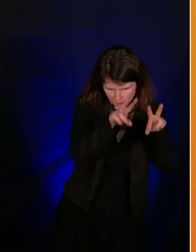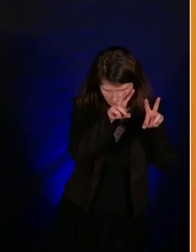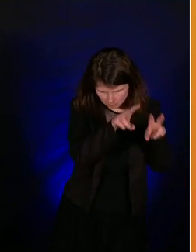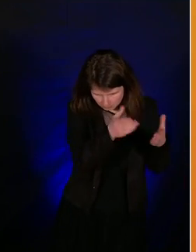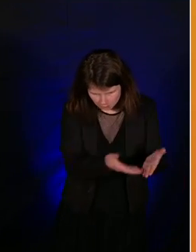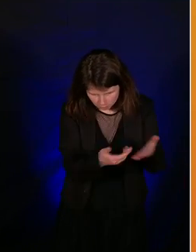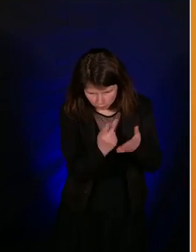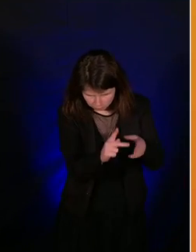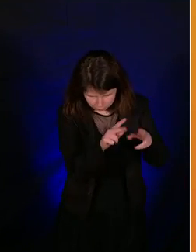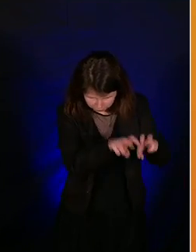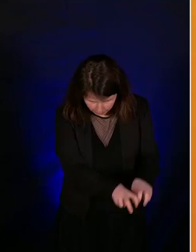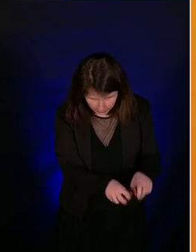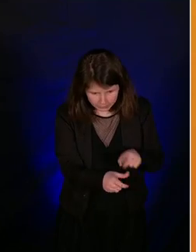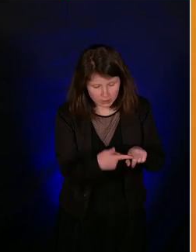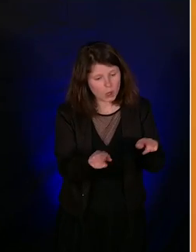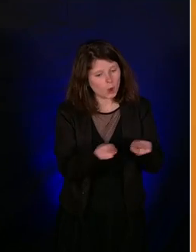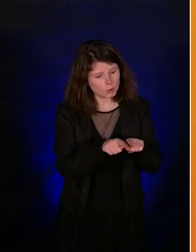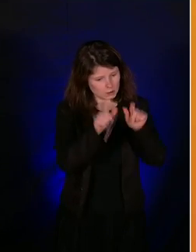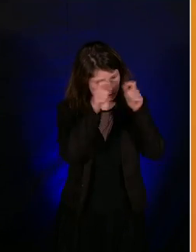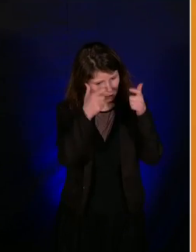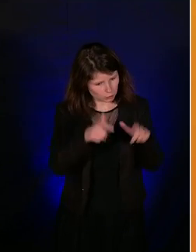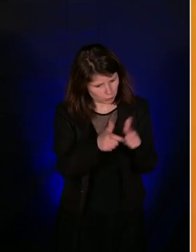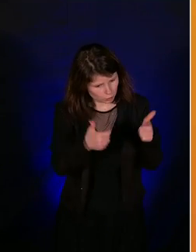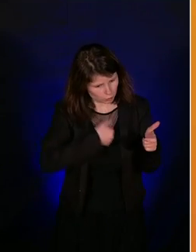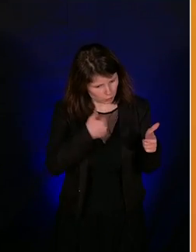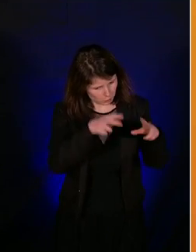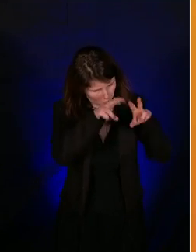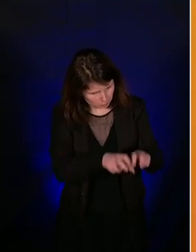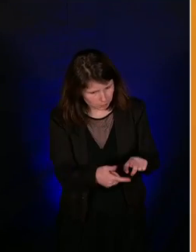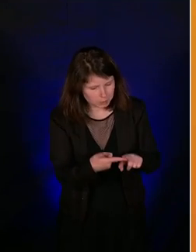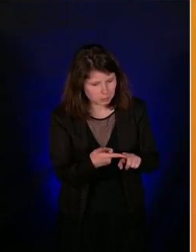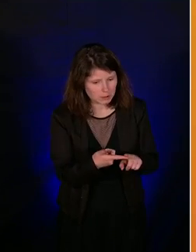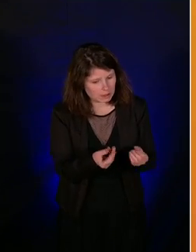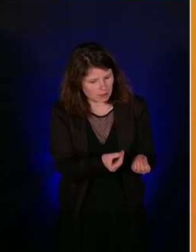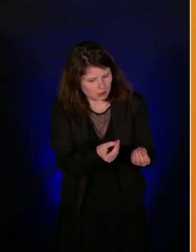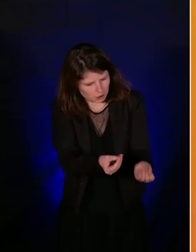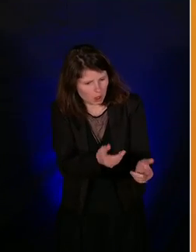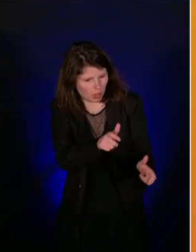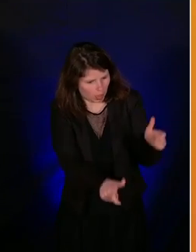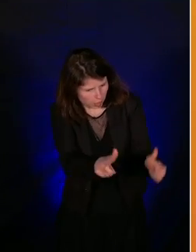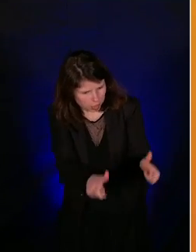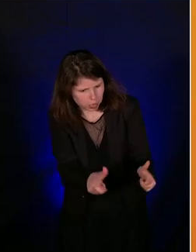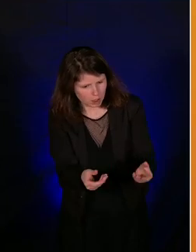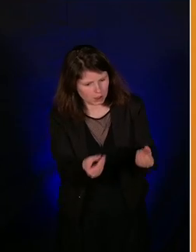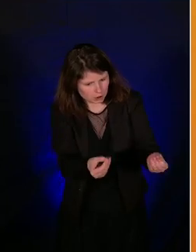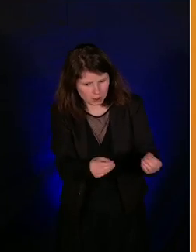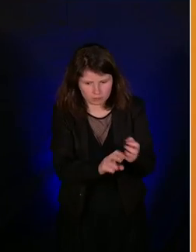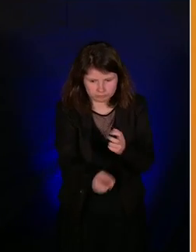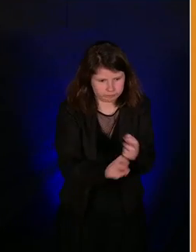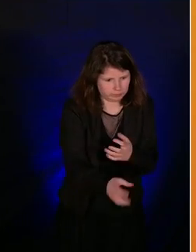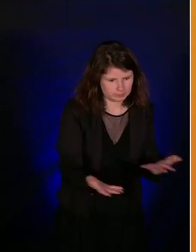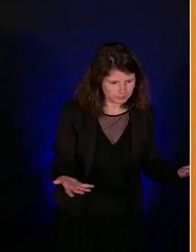d'auto-entrepreneur et de comment ces éléments interagissent entre eux précarisent les travailleurs et freine leur capacité de mobilisation